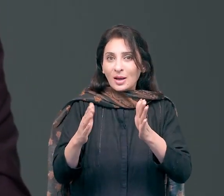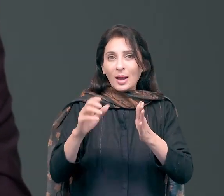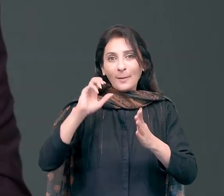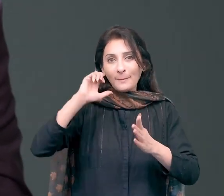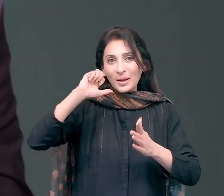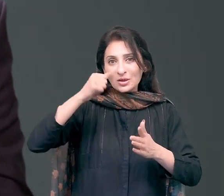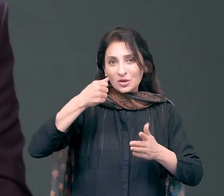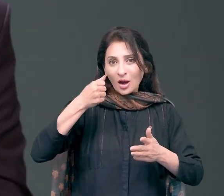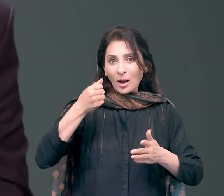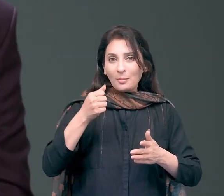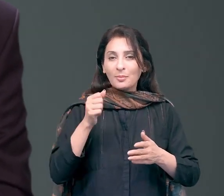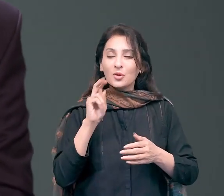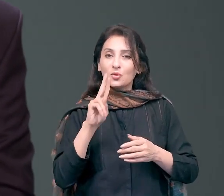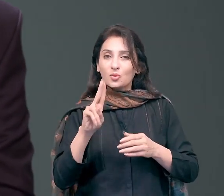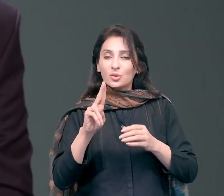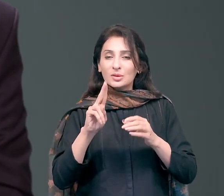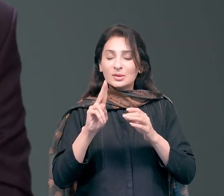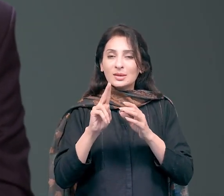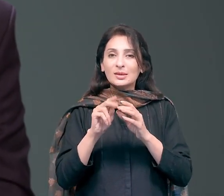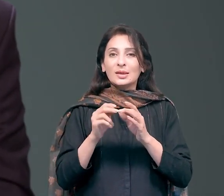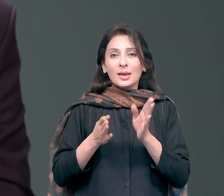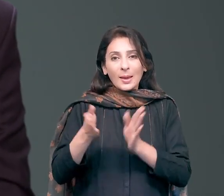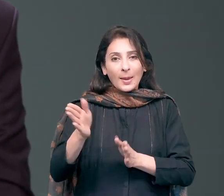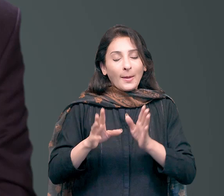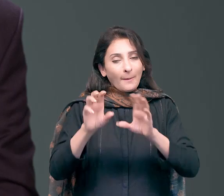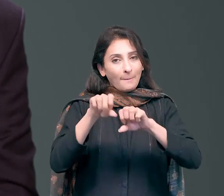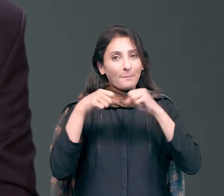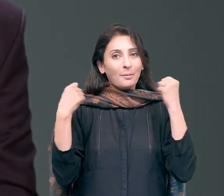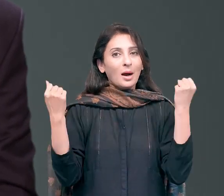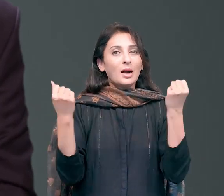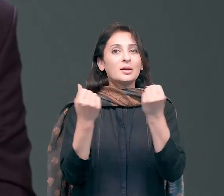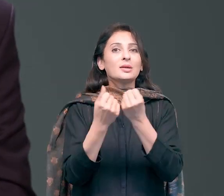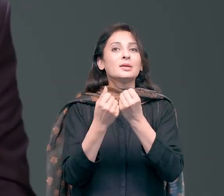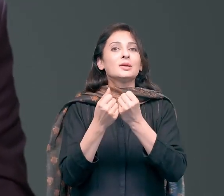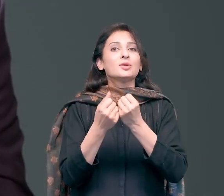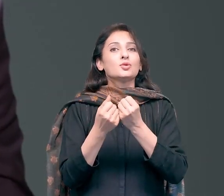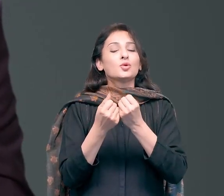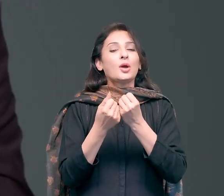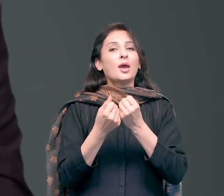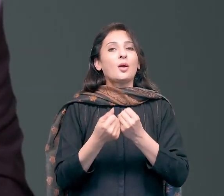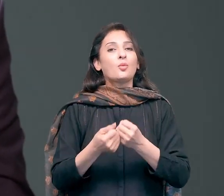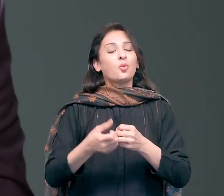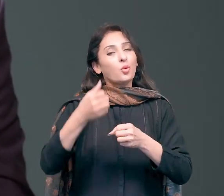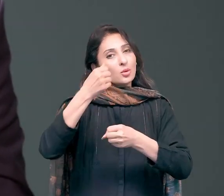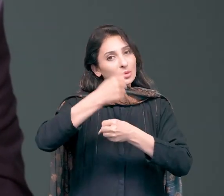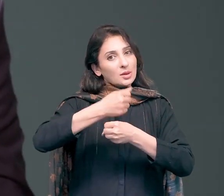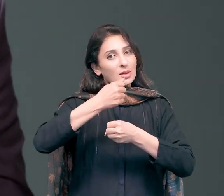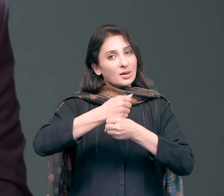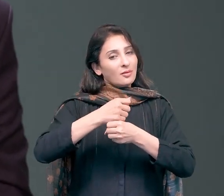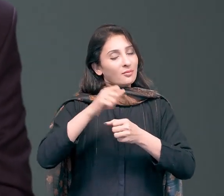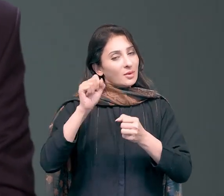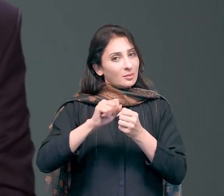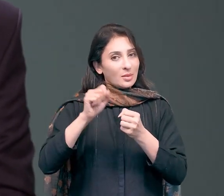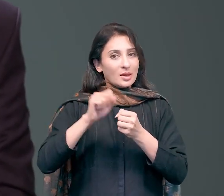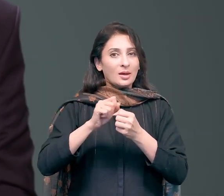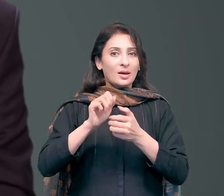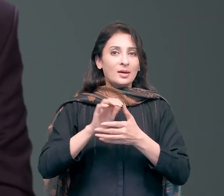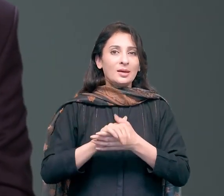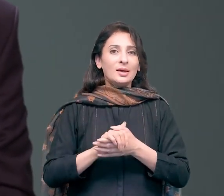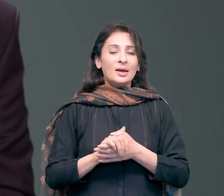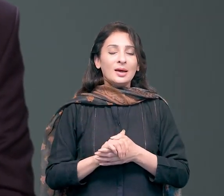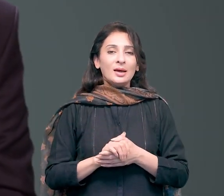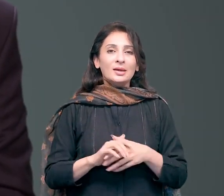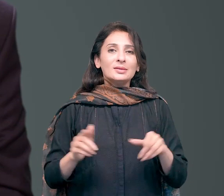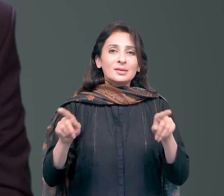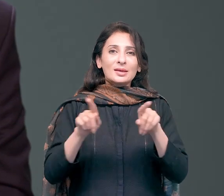نام کمایا، پھر سر سکندر حیات نے کیا۔ اسی طرح جو شیر بنگال فضل الحق بنگال میں،